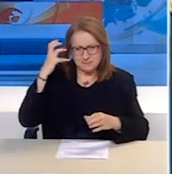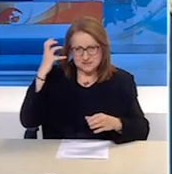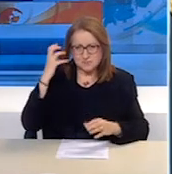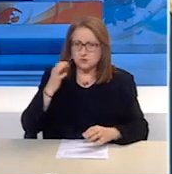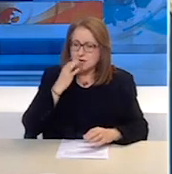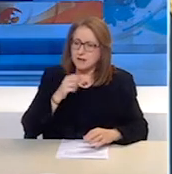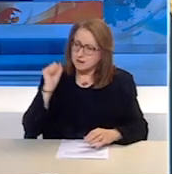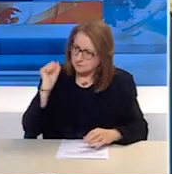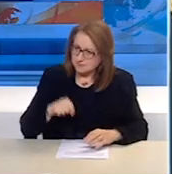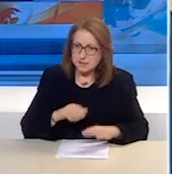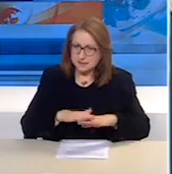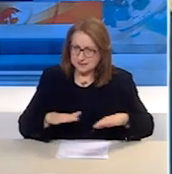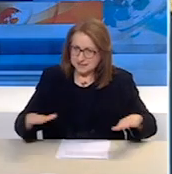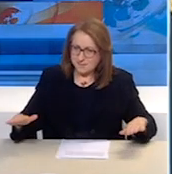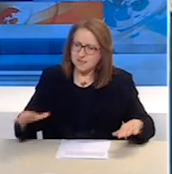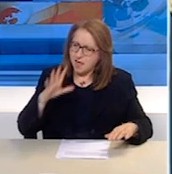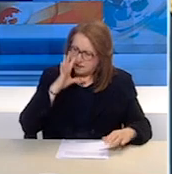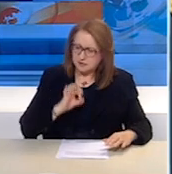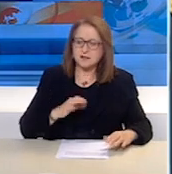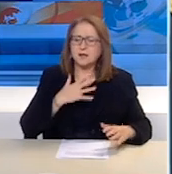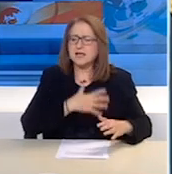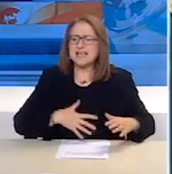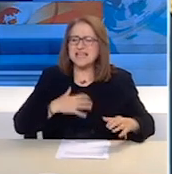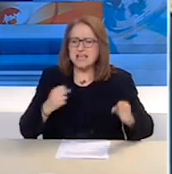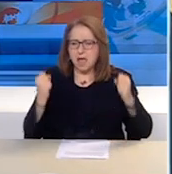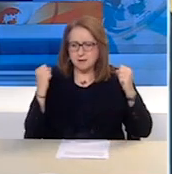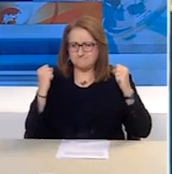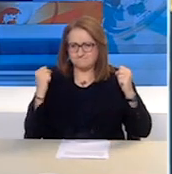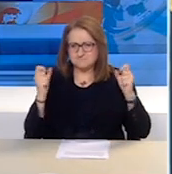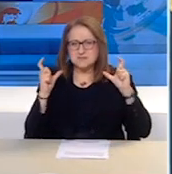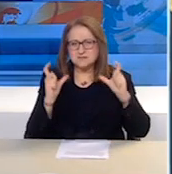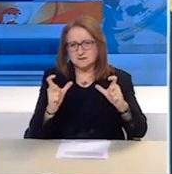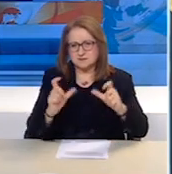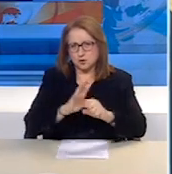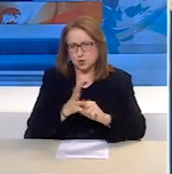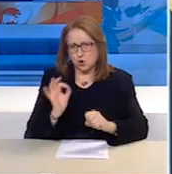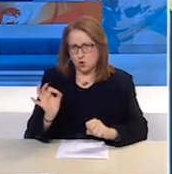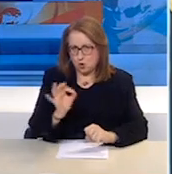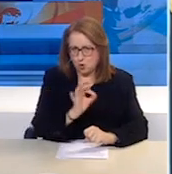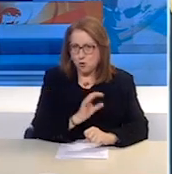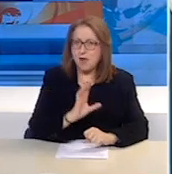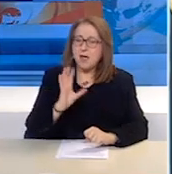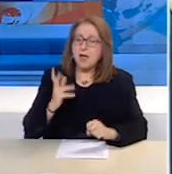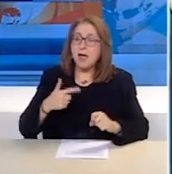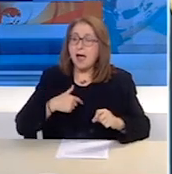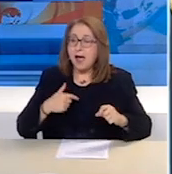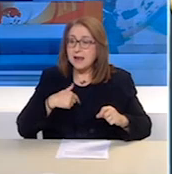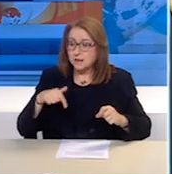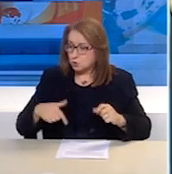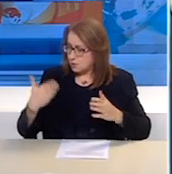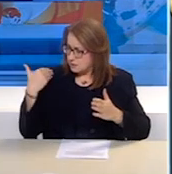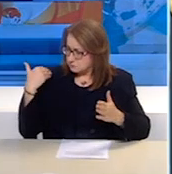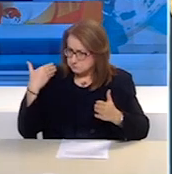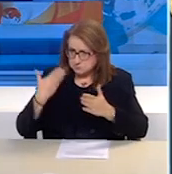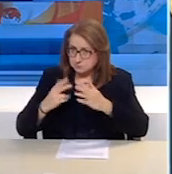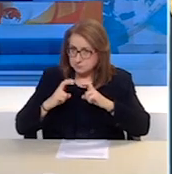πραγματικά ο πληθυσμός των παιδιών κινδυνεύει λιγότερο, πραγματικά ο πληθυσμός των παιδιών φαίνεται να μεταδίδει και λιγότερο από πολύ πρόσφατες